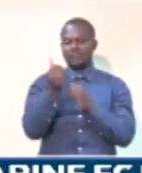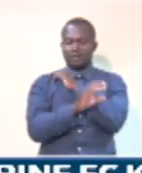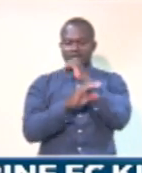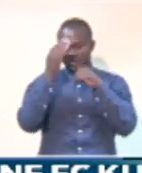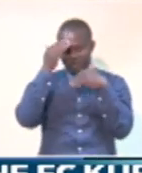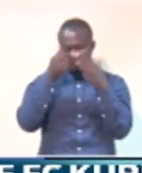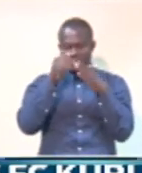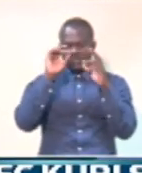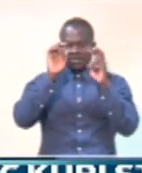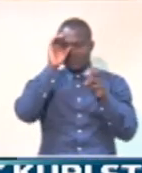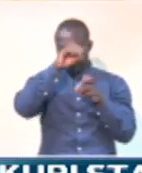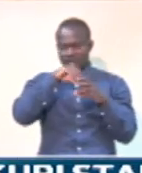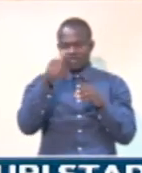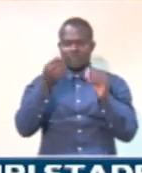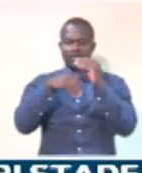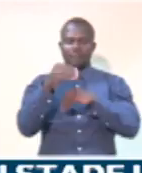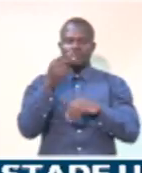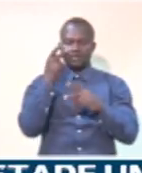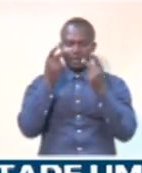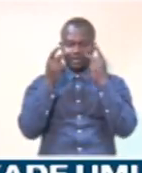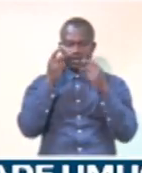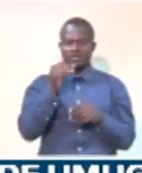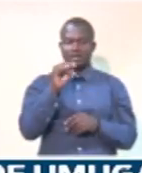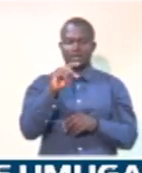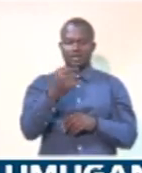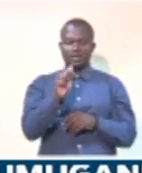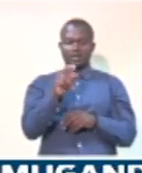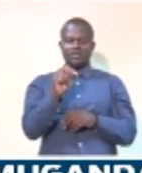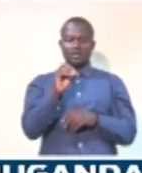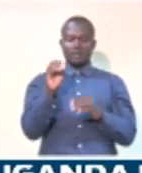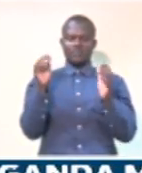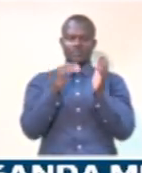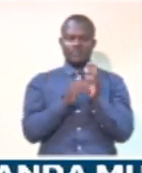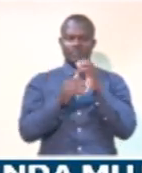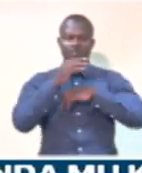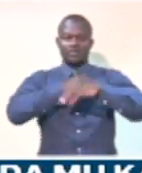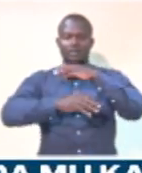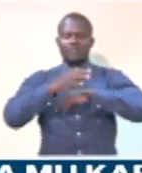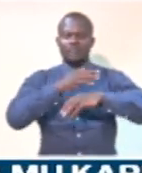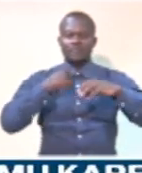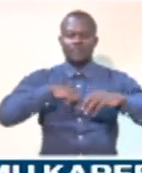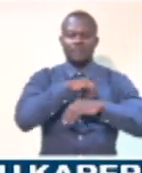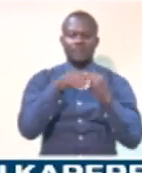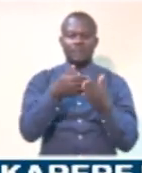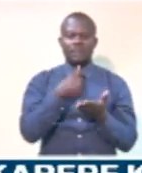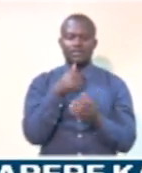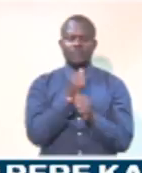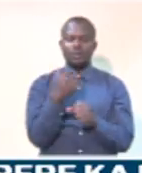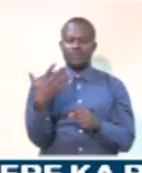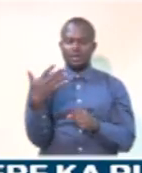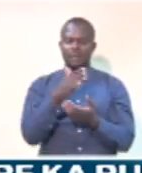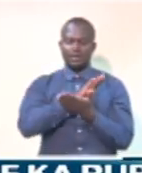bashake nk'andi masoko yabasha kunikaho nk'izongano ikindi nk'uruganda dufite rukora impapuro